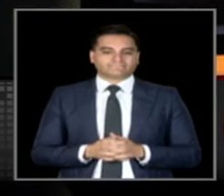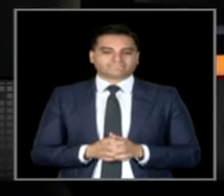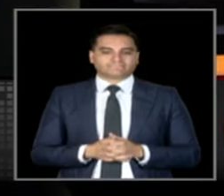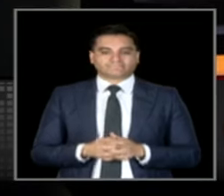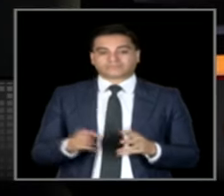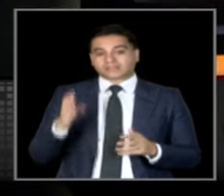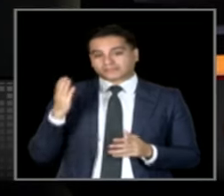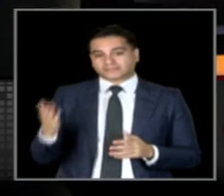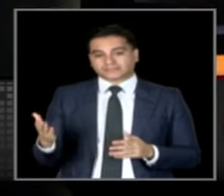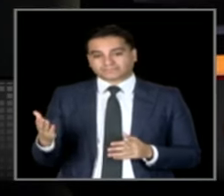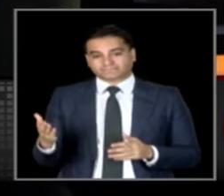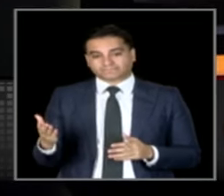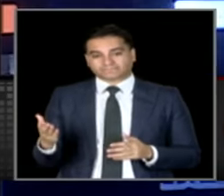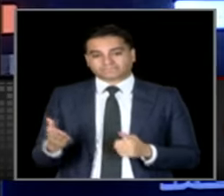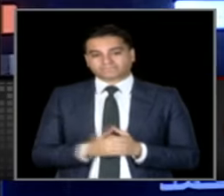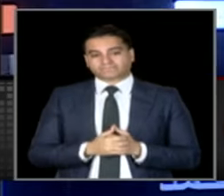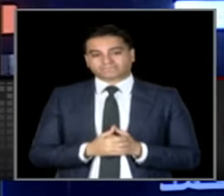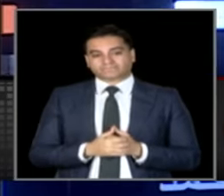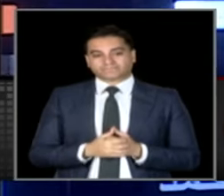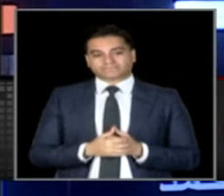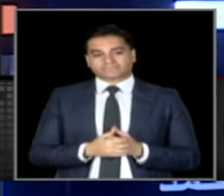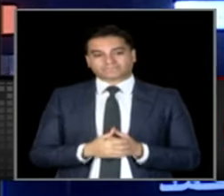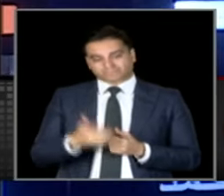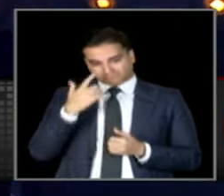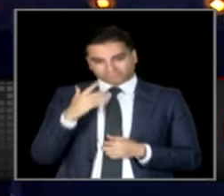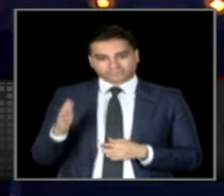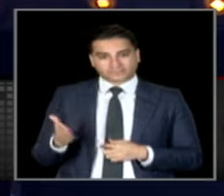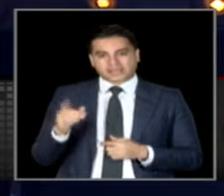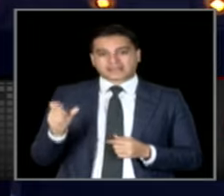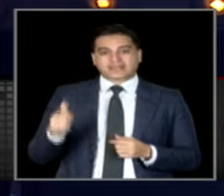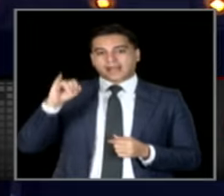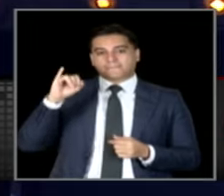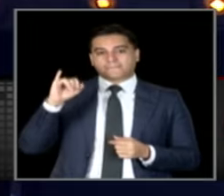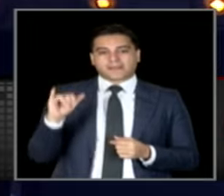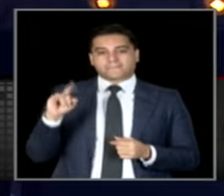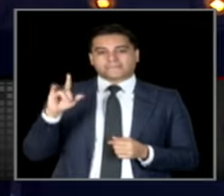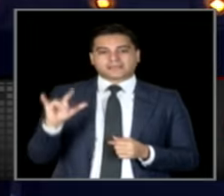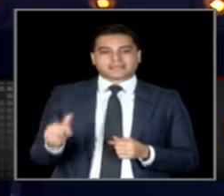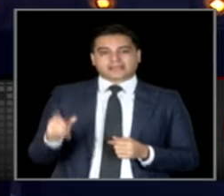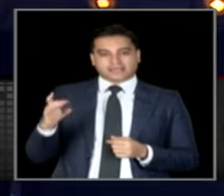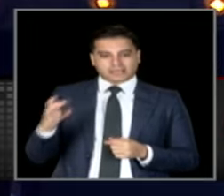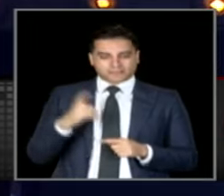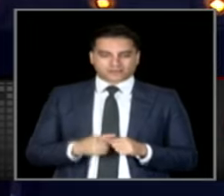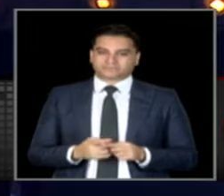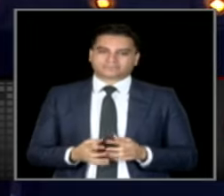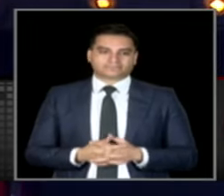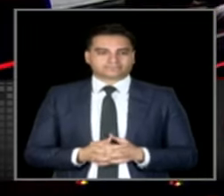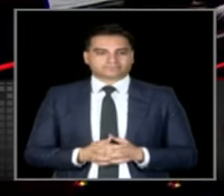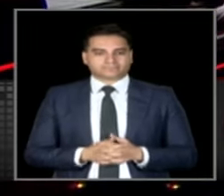في إجابة ولا فيش إجابة؟ أشكك في ناميبيا. ناميبيا بعشر نقاط، إجابة